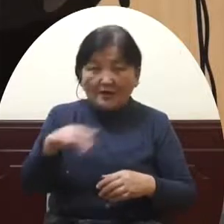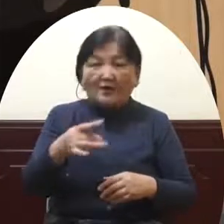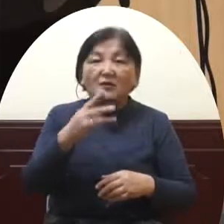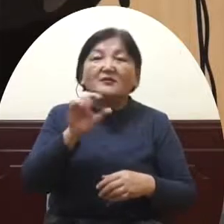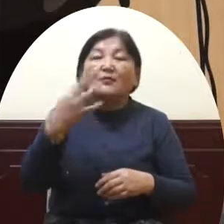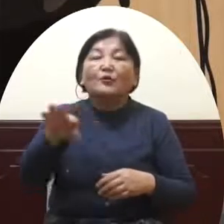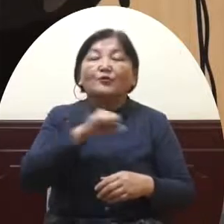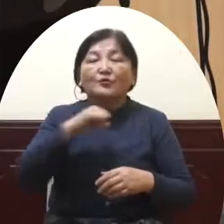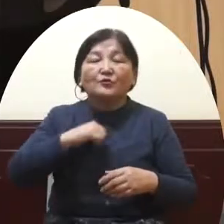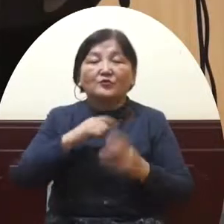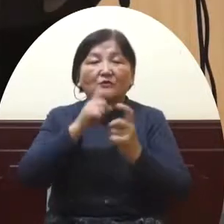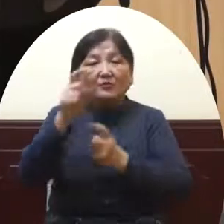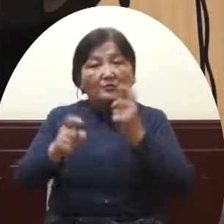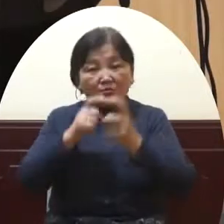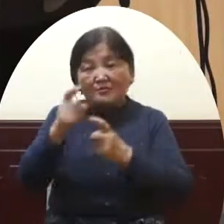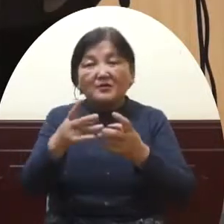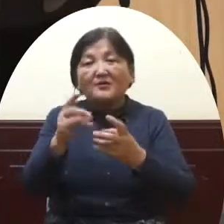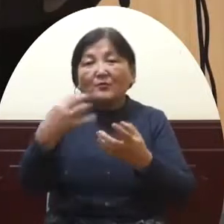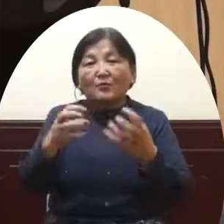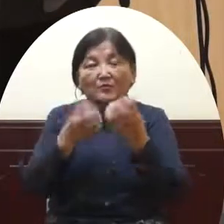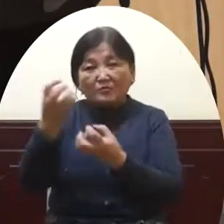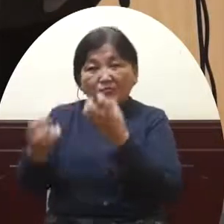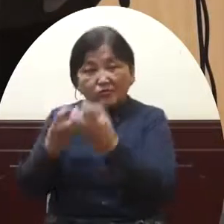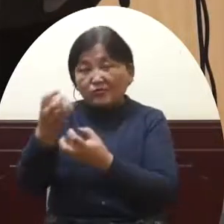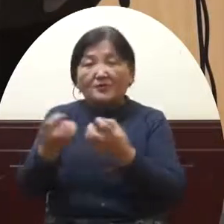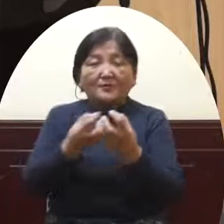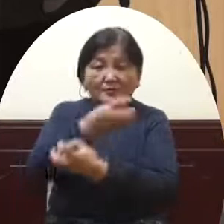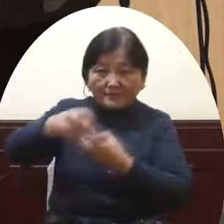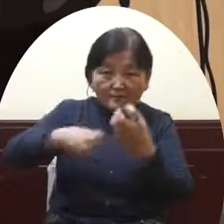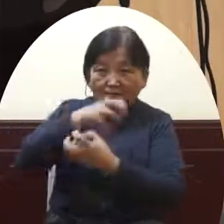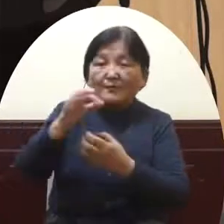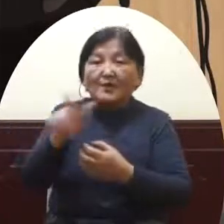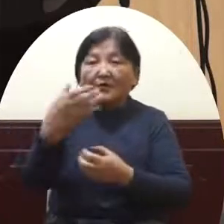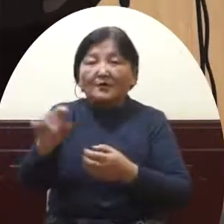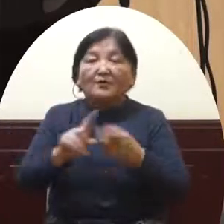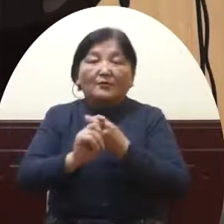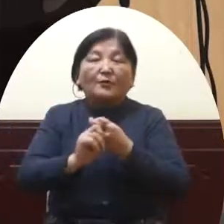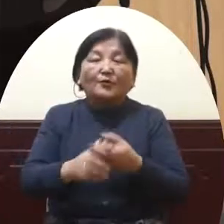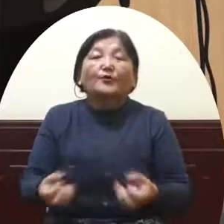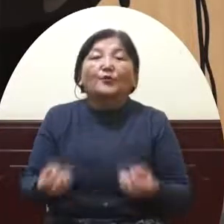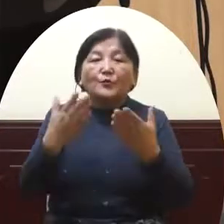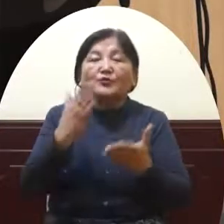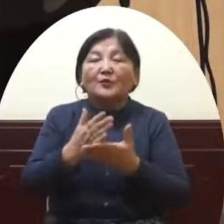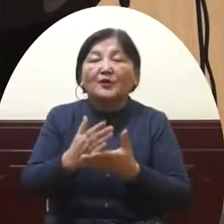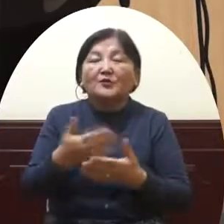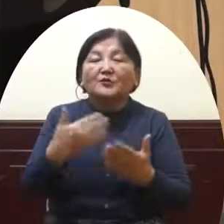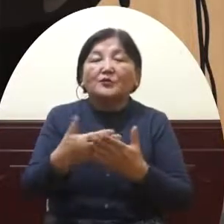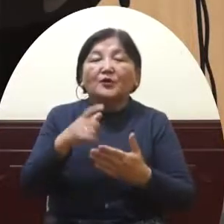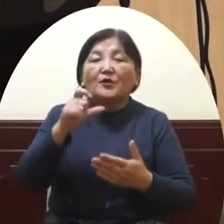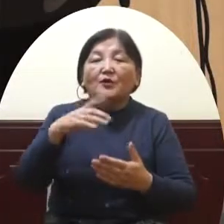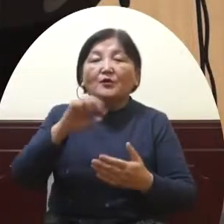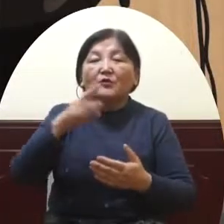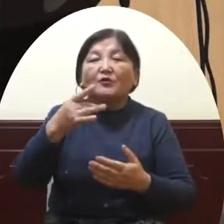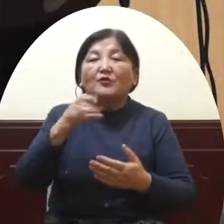намууд хямрсантай адилхан яг үзэгдэл. Манад яг ийм үзэгдэл явагдаж байна. Электорат гэдэг хөдөлгөөн анх гарч